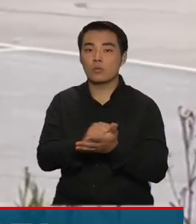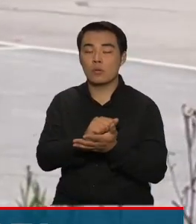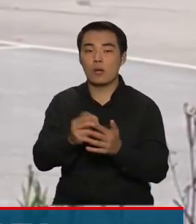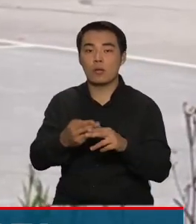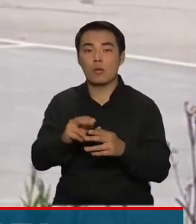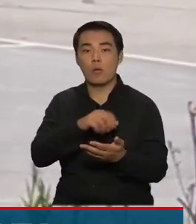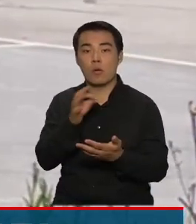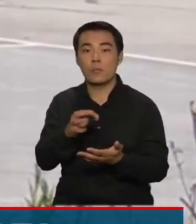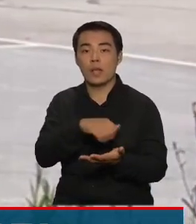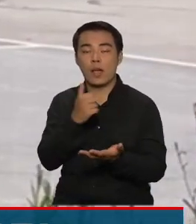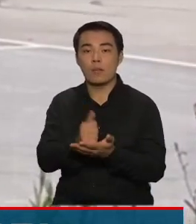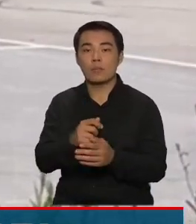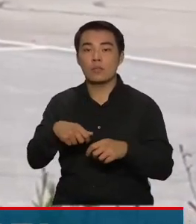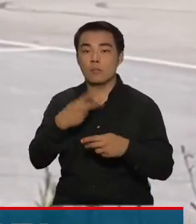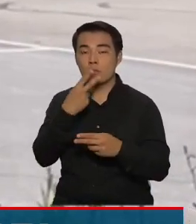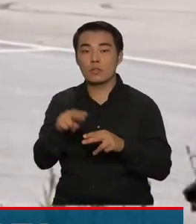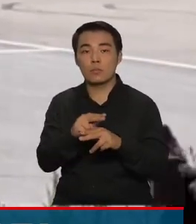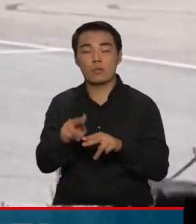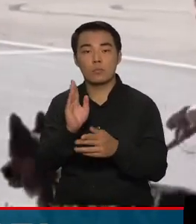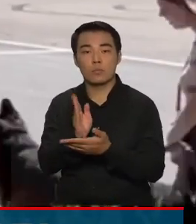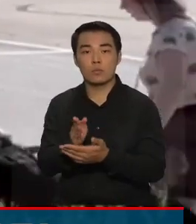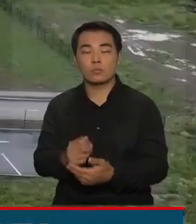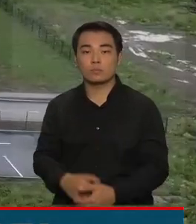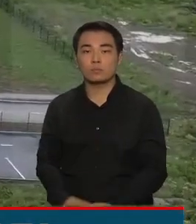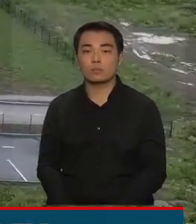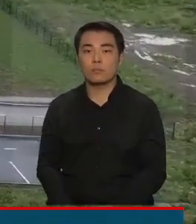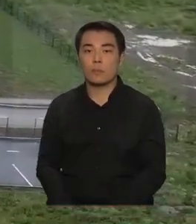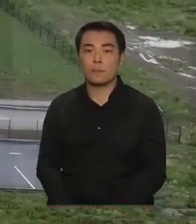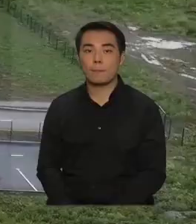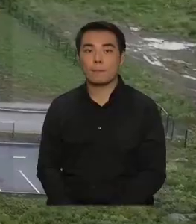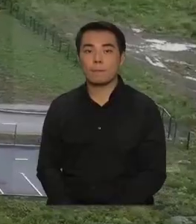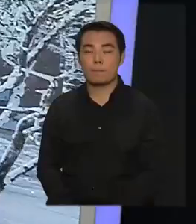бекітілген соң ғана басталмақ. Мұхтар Өміртай, Жанар Асылханова, Жібек жолы.